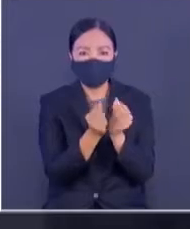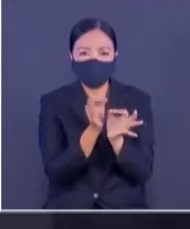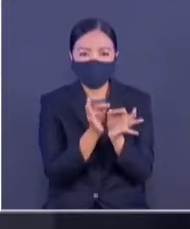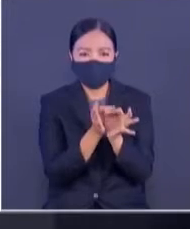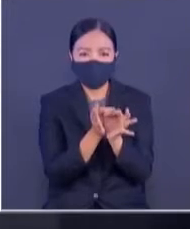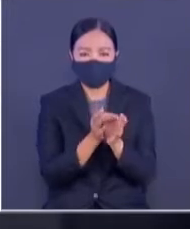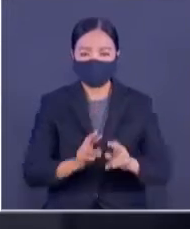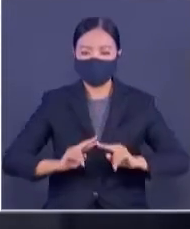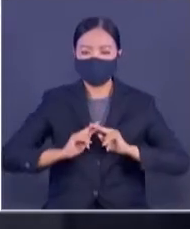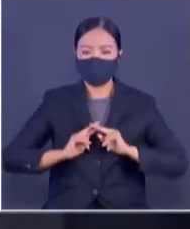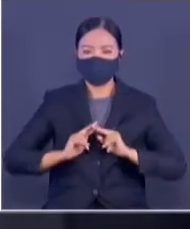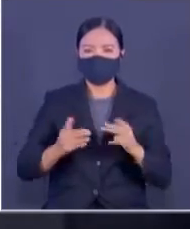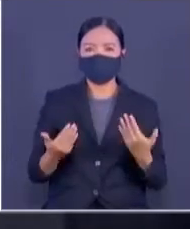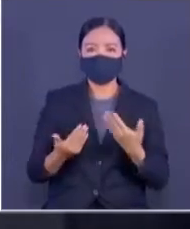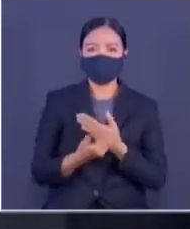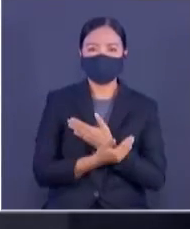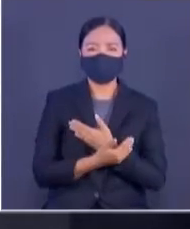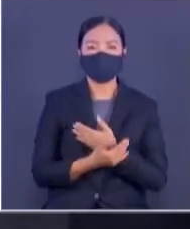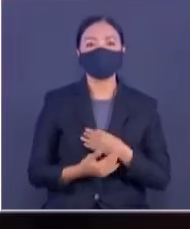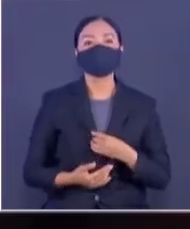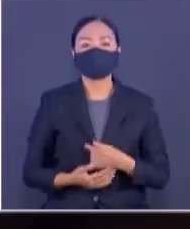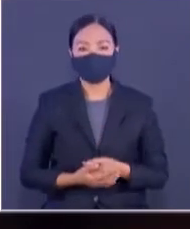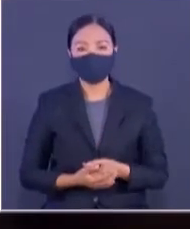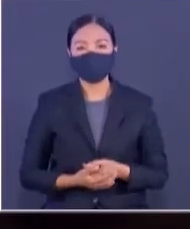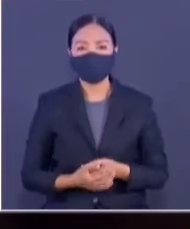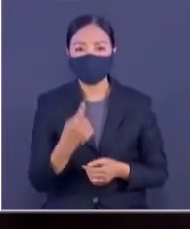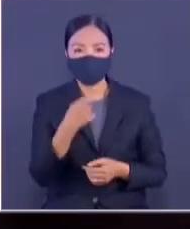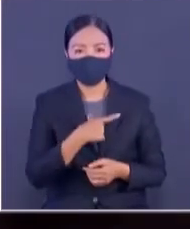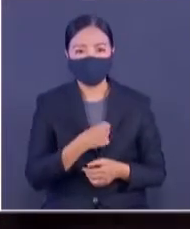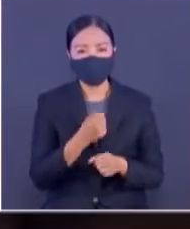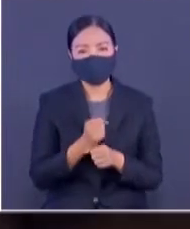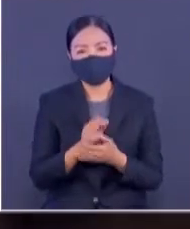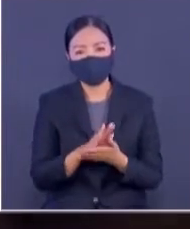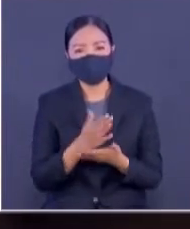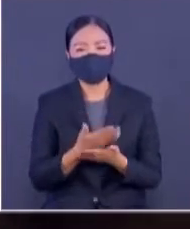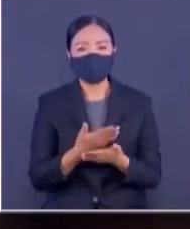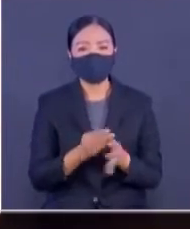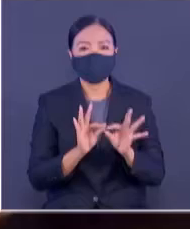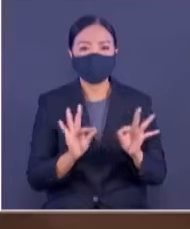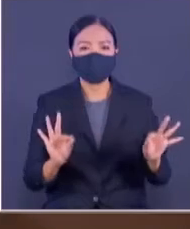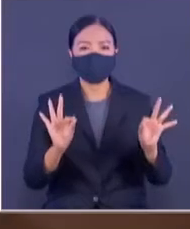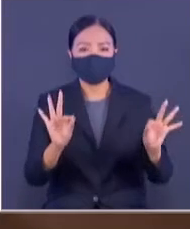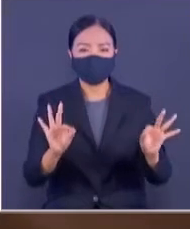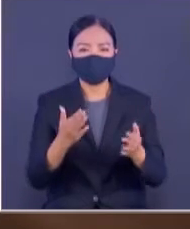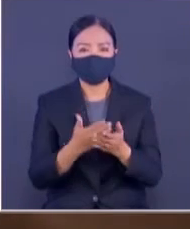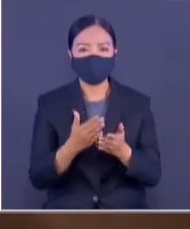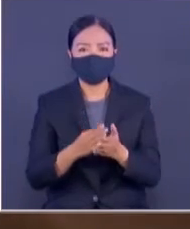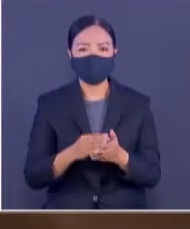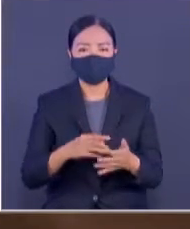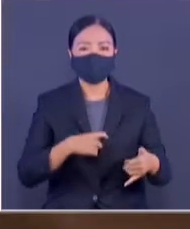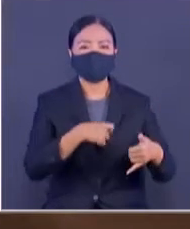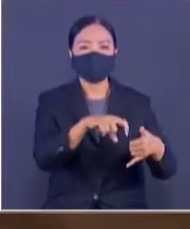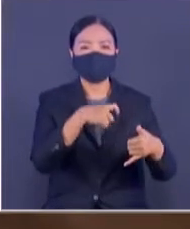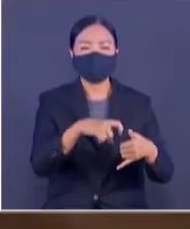รับใครที่ชอบทำบุญแล้วก็มีการส่งข้อมูลต่อๆกันมาส่งลิงก์ต่อๆกันมาแล้วก็โอนเงินทำบุญกันน